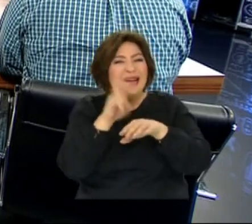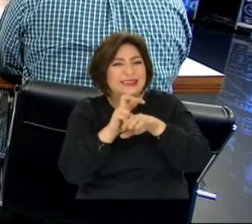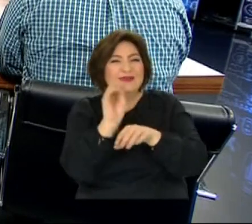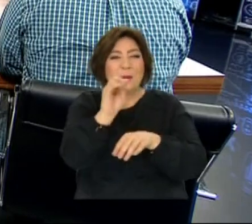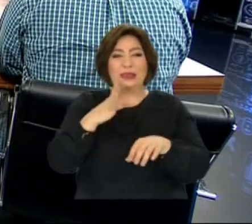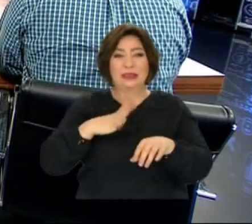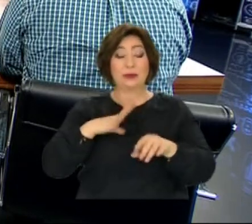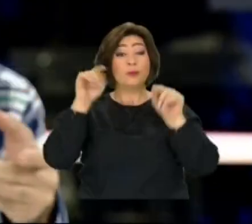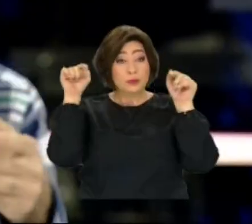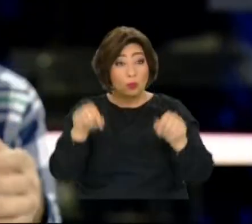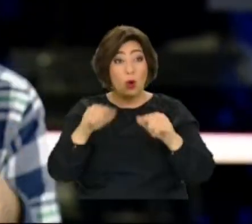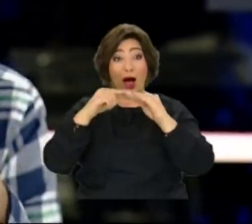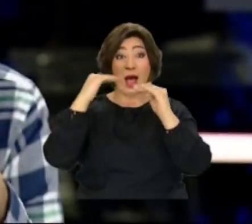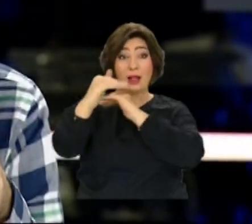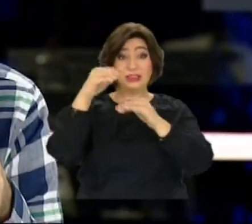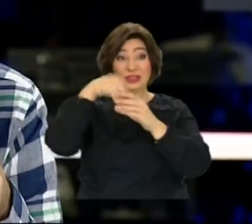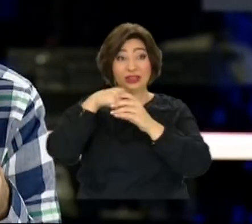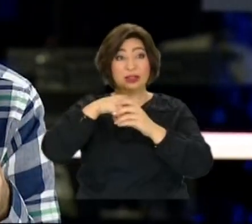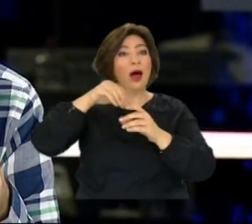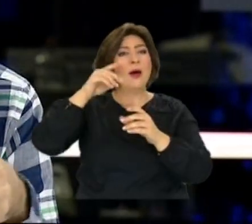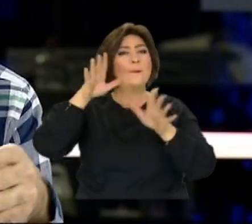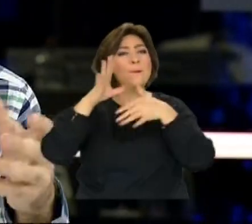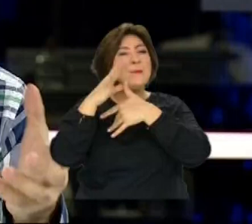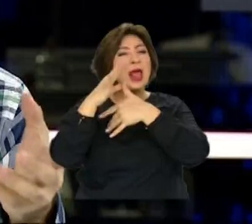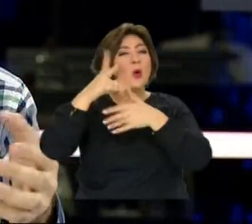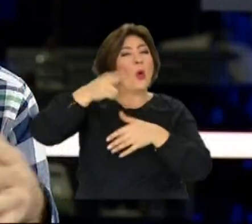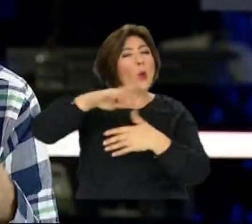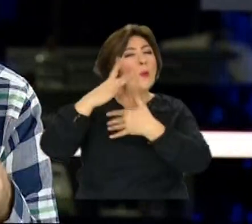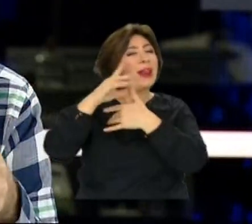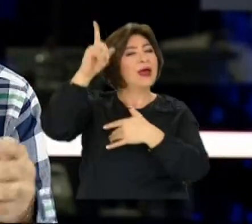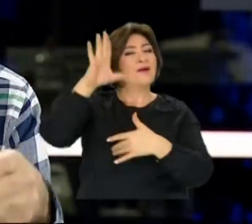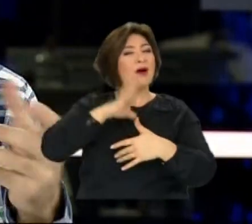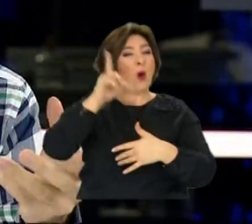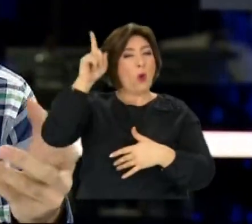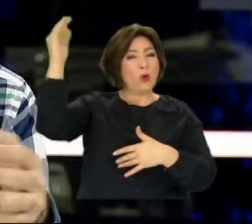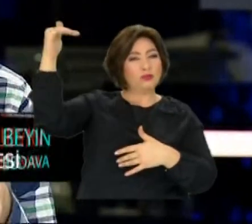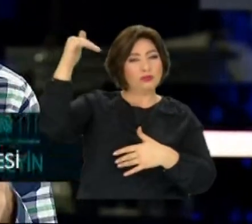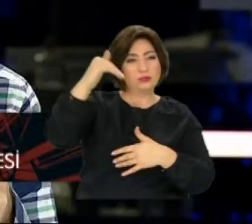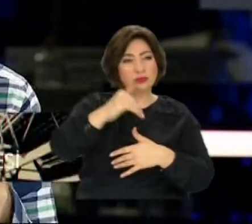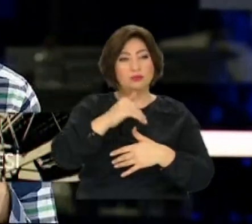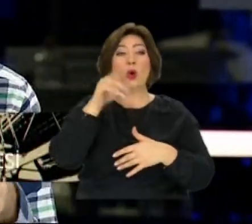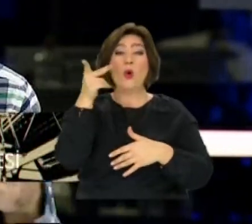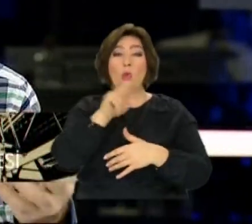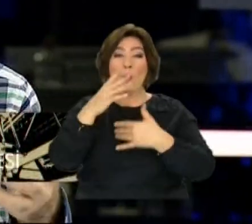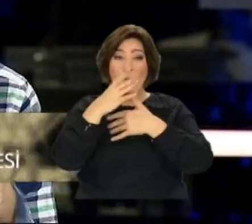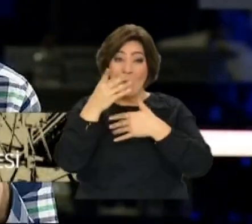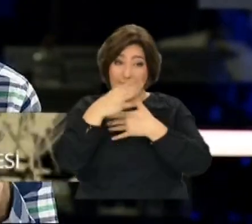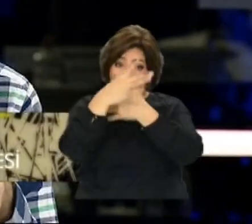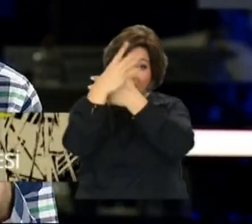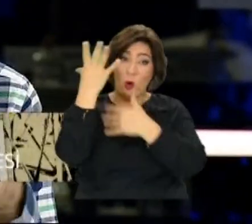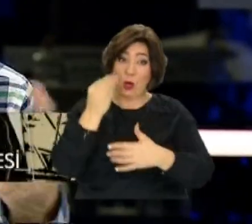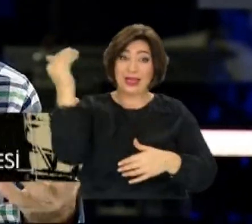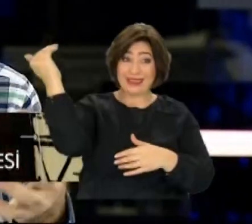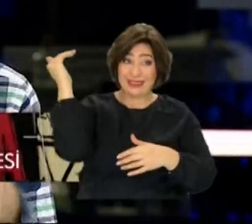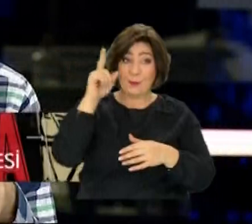Şimdi bu halk arasında daha çok işte Azrail olarak bilinen ve Kur'an-ı Kerim'de Melekül Mevt diye geçen, ölüm meleği olarak geçen